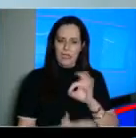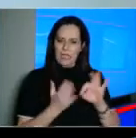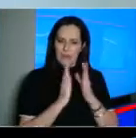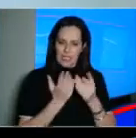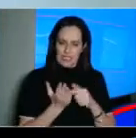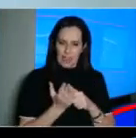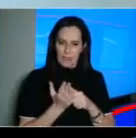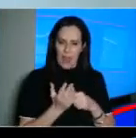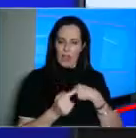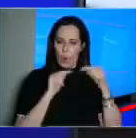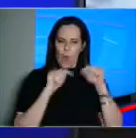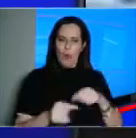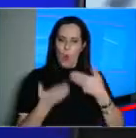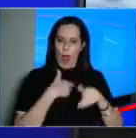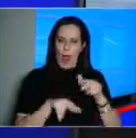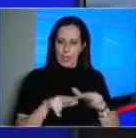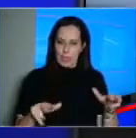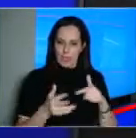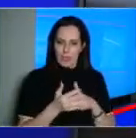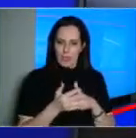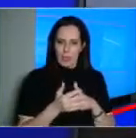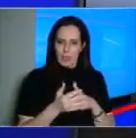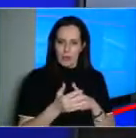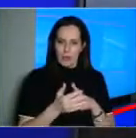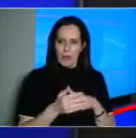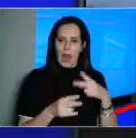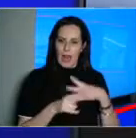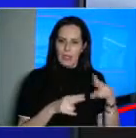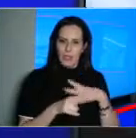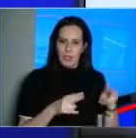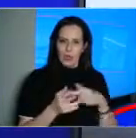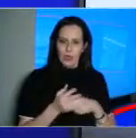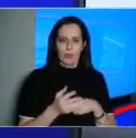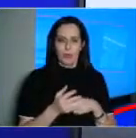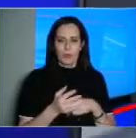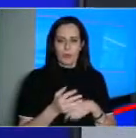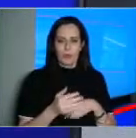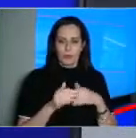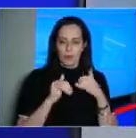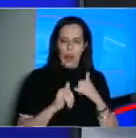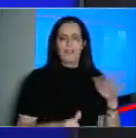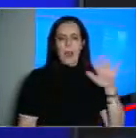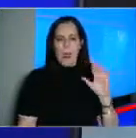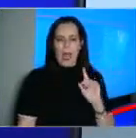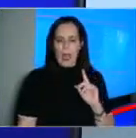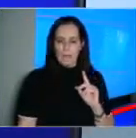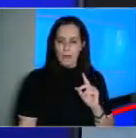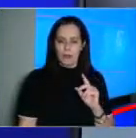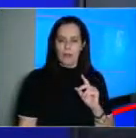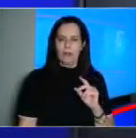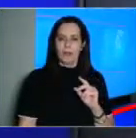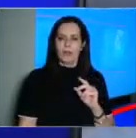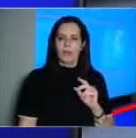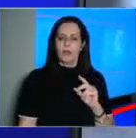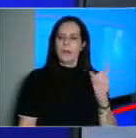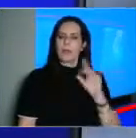על אנו בנו ארצה, על הניקיון וההיגיינה. להביא את המערב. כן, להביא את המערב.